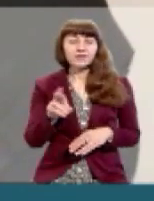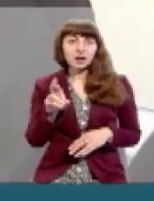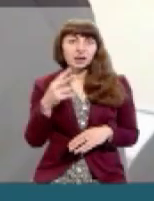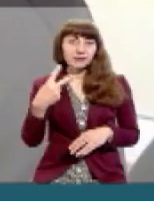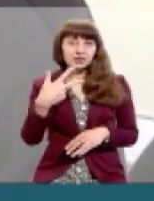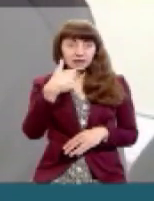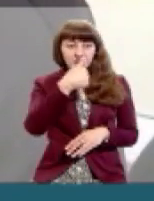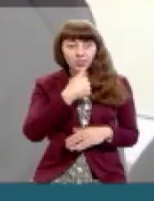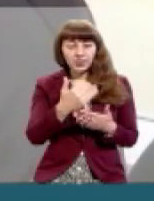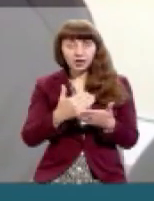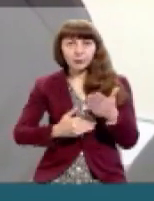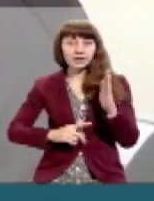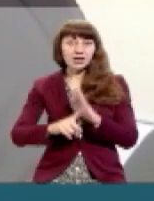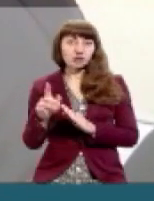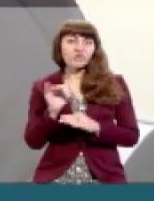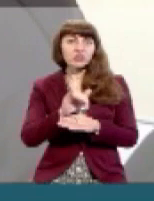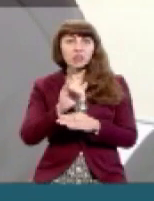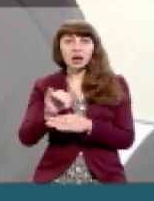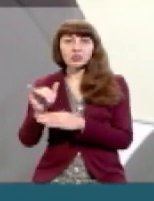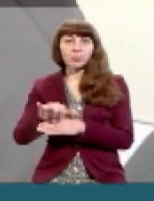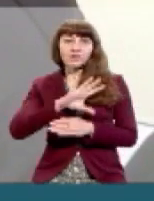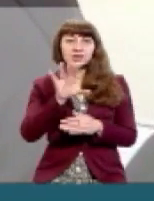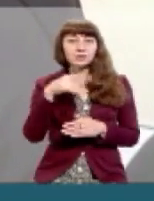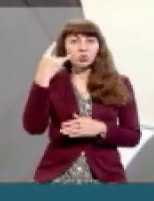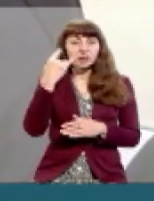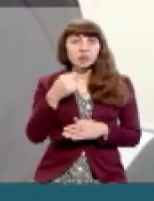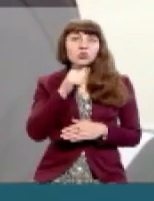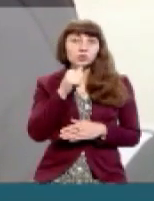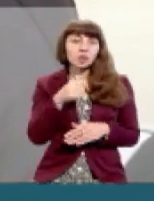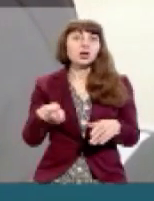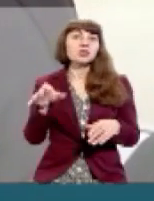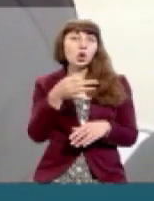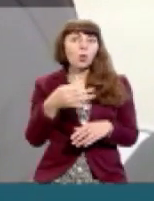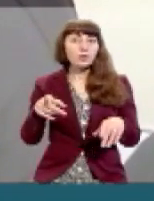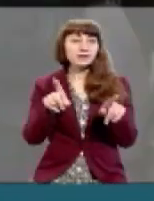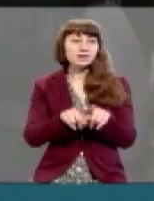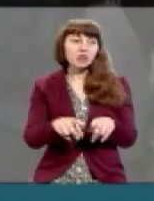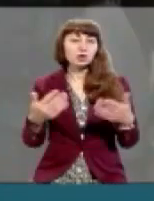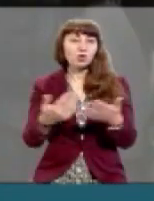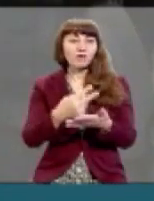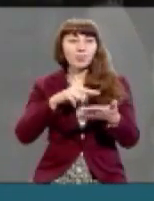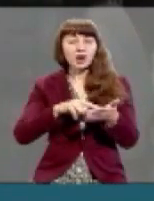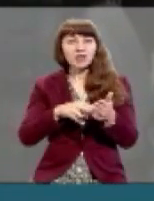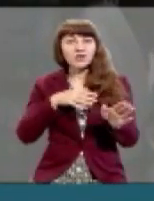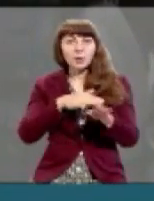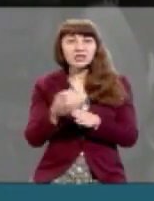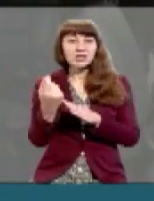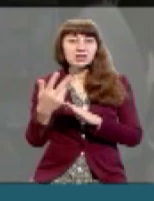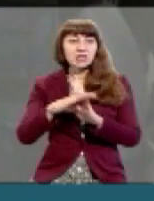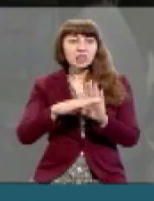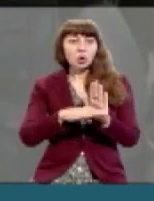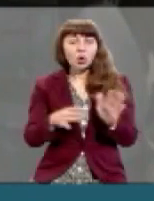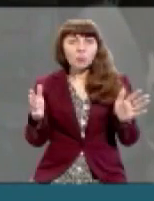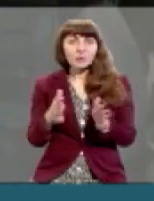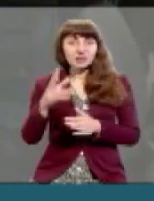2023 года программа стала внедряться по всей стране в том числе искусственной области но проект выполняет сразу несколько задач он